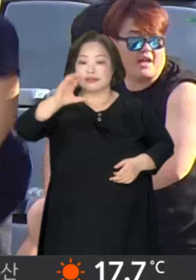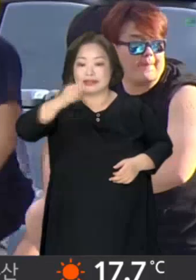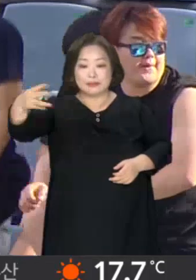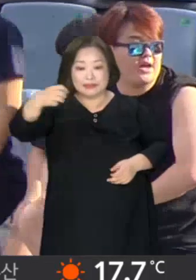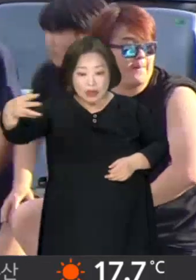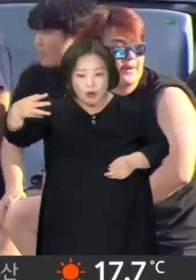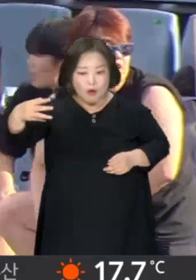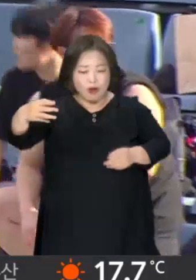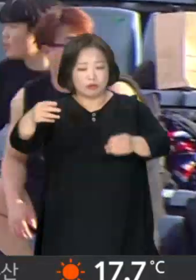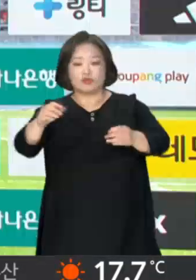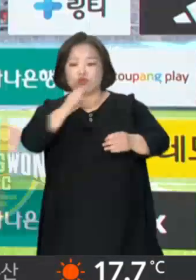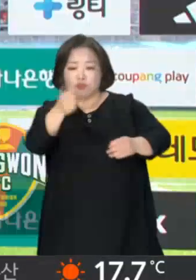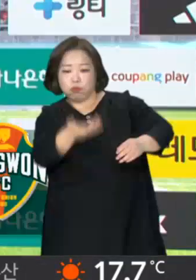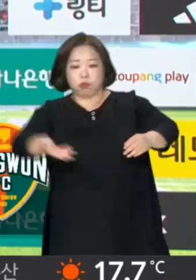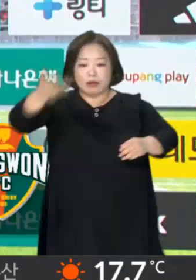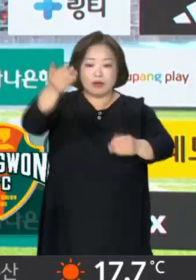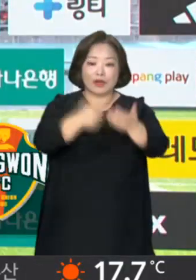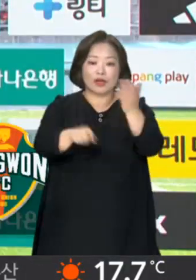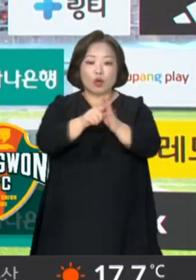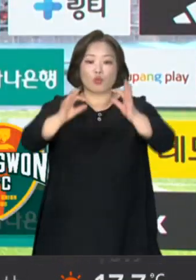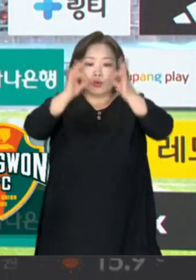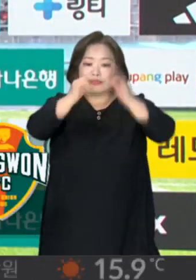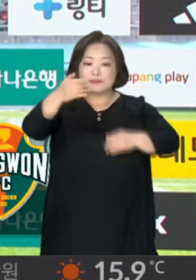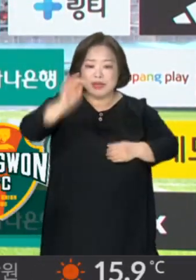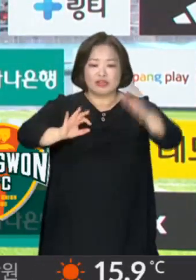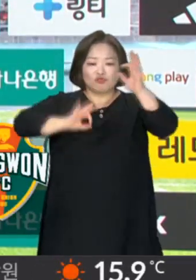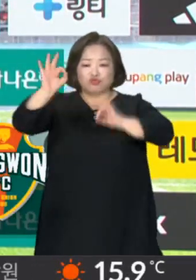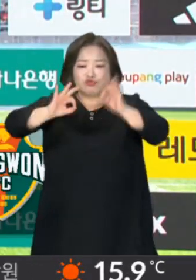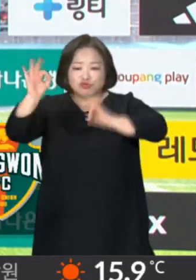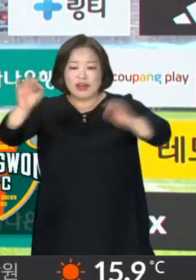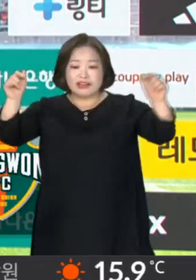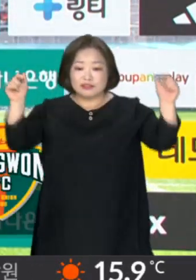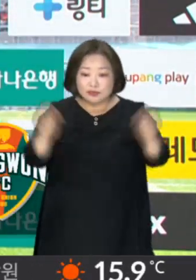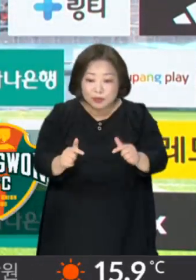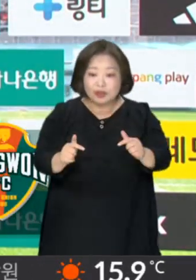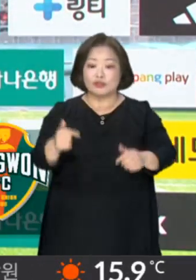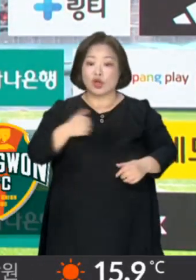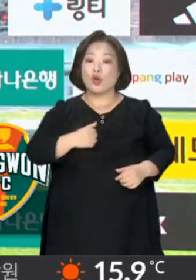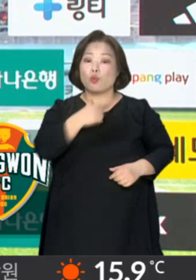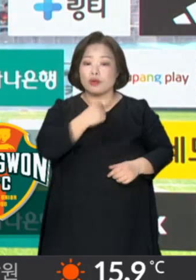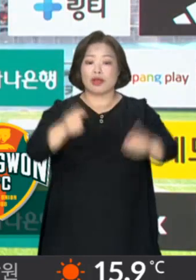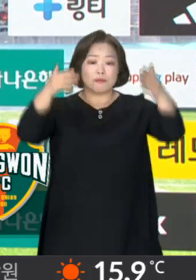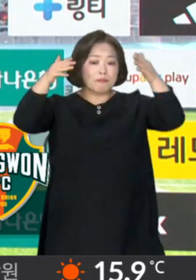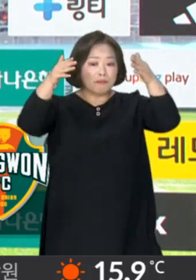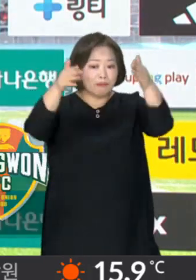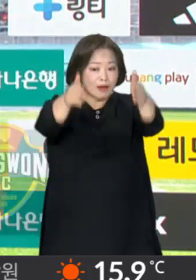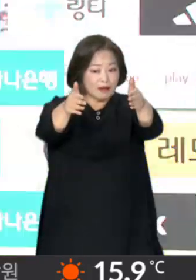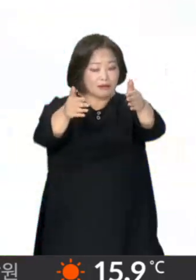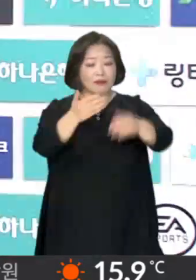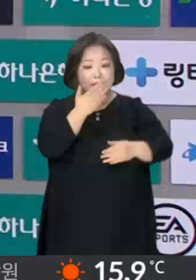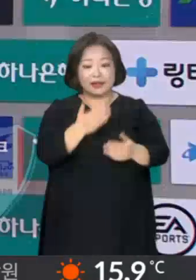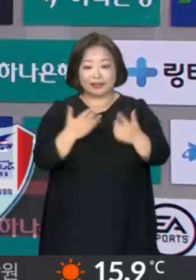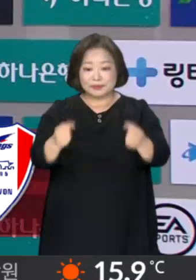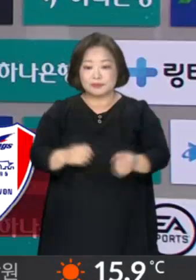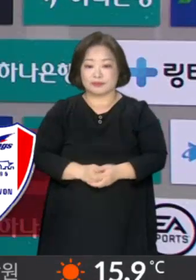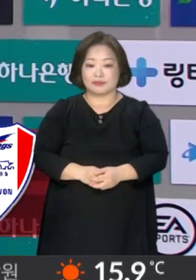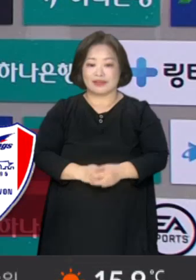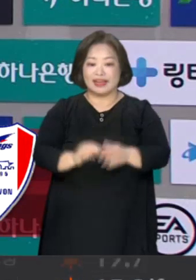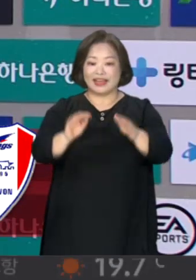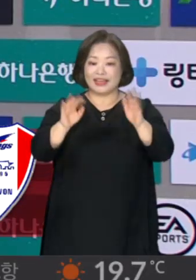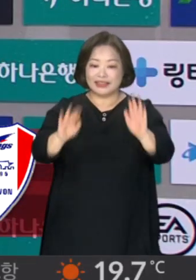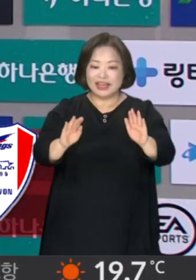몸부림을 시작했지만 실수만 좀 줄인다라면 저희들이 원하는 방향으로 가지 않을까를 생각을 합니다.